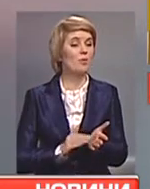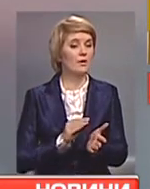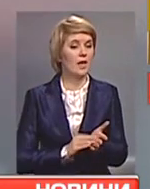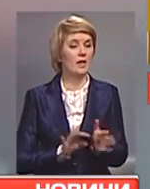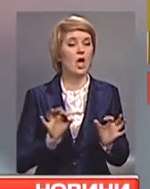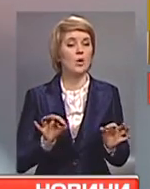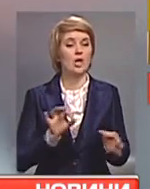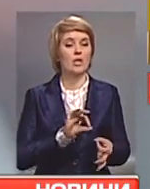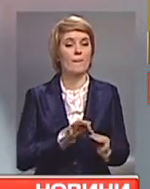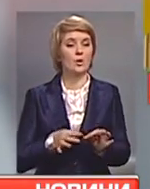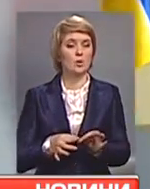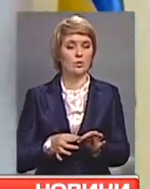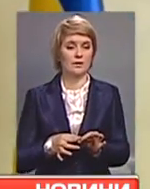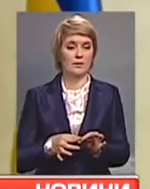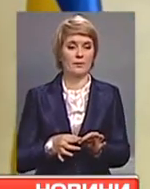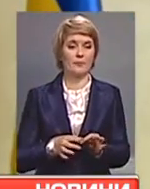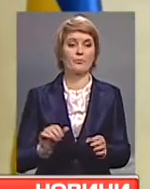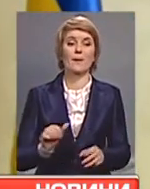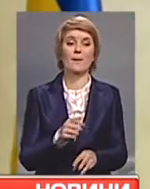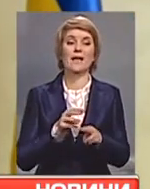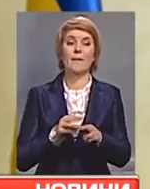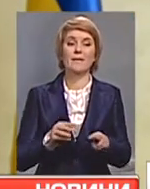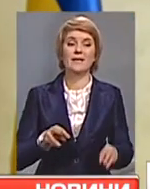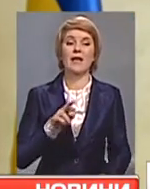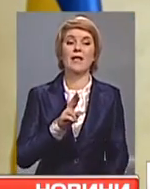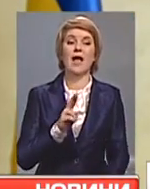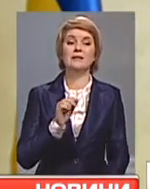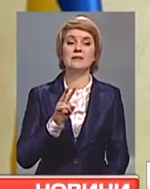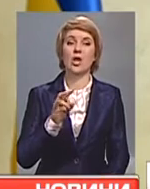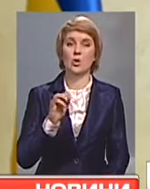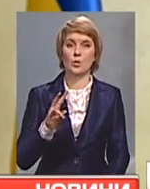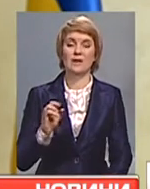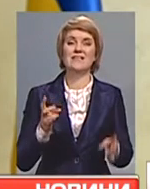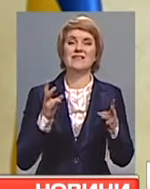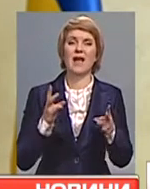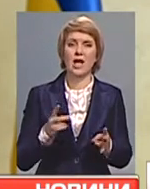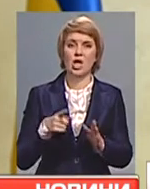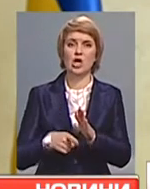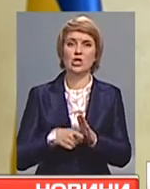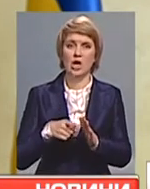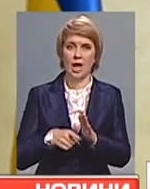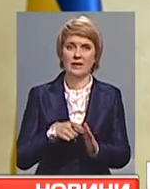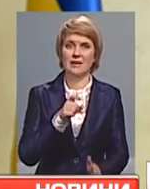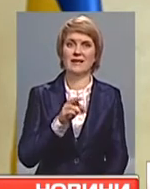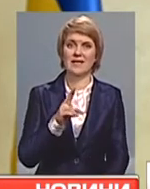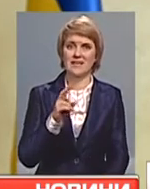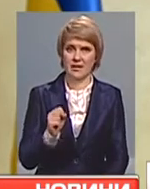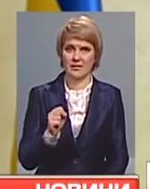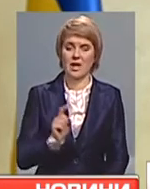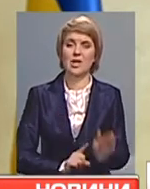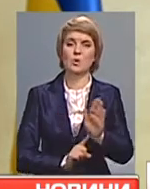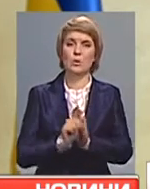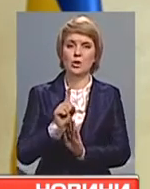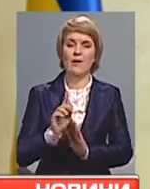подробиці. Ну, власне, прем'єр-міністр Арсеній Яценюк із трагедії на шахті імені Засядька розпочав засідання ранкове